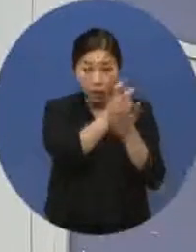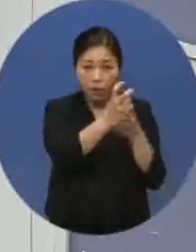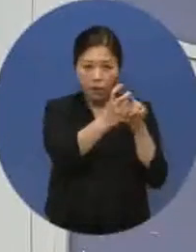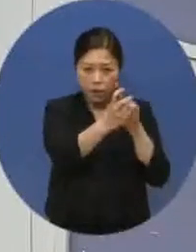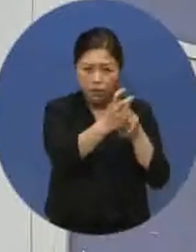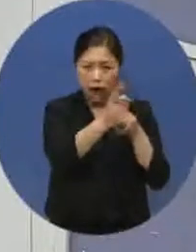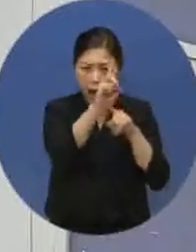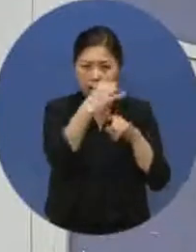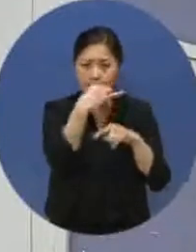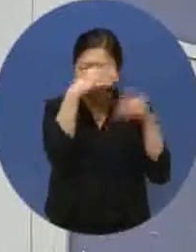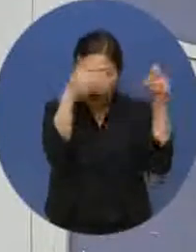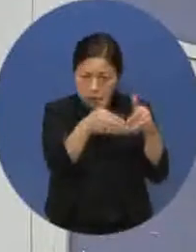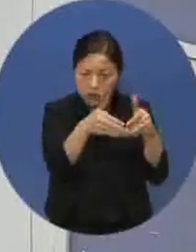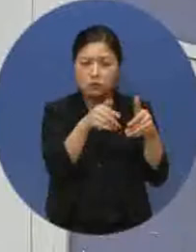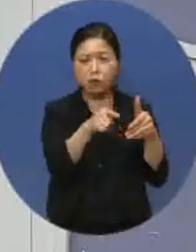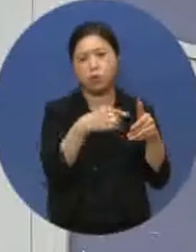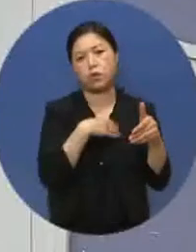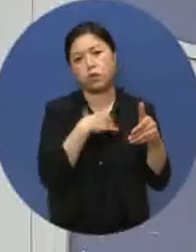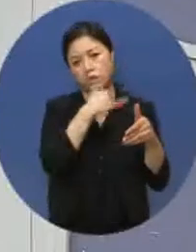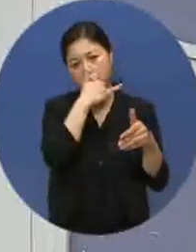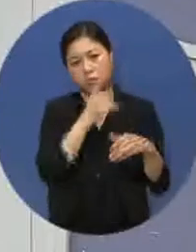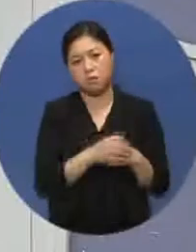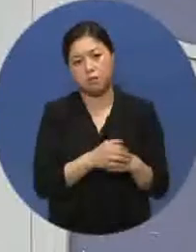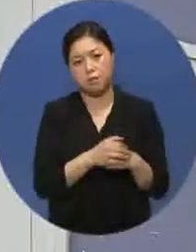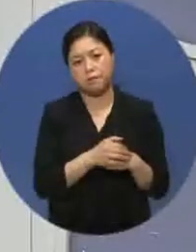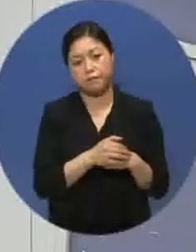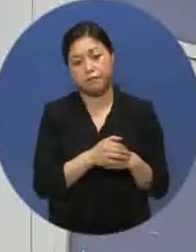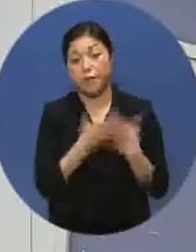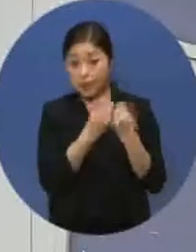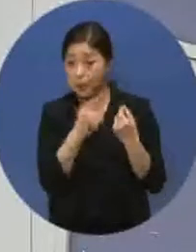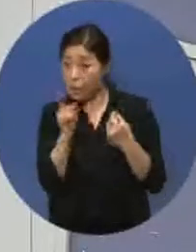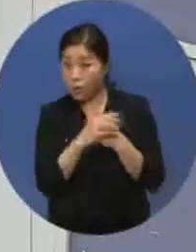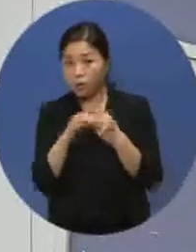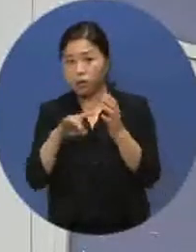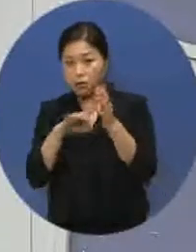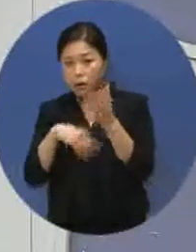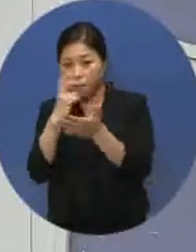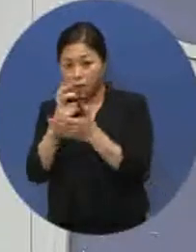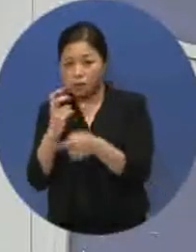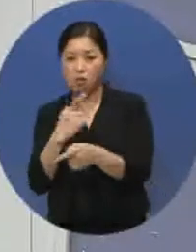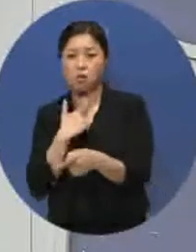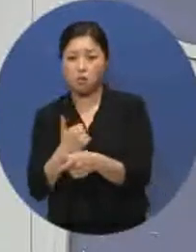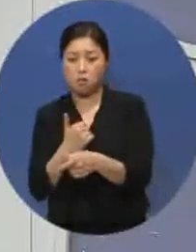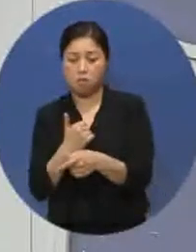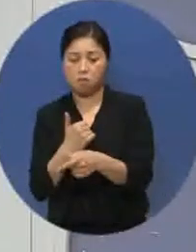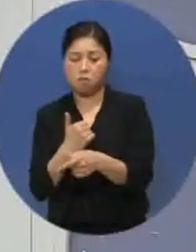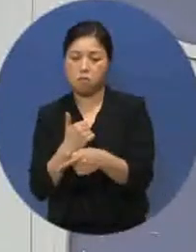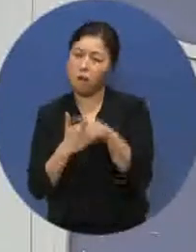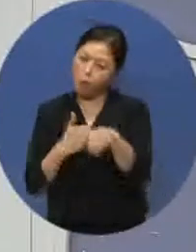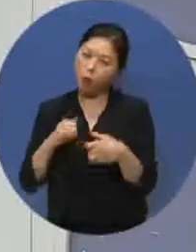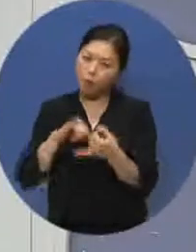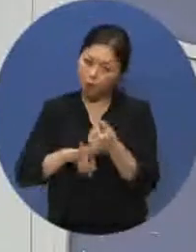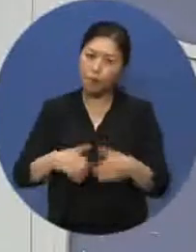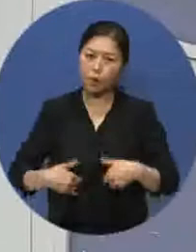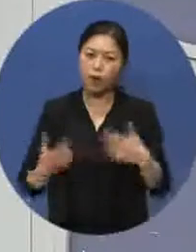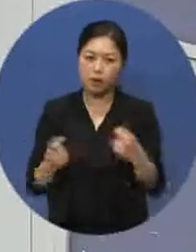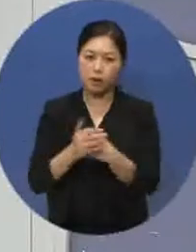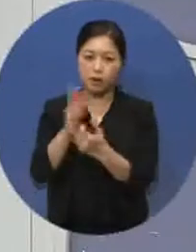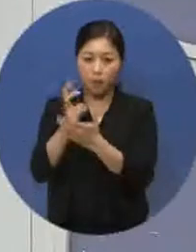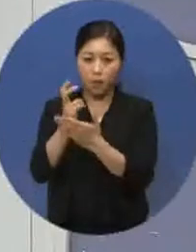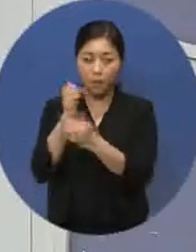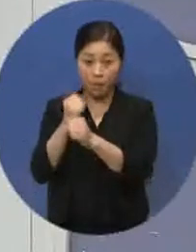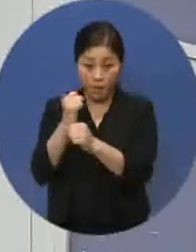매몰돼 버립니다. 아, 내가 경험을 예를 들면 이런 그 뭐 세법으로 이런 걸 경험했을 때 해봤는데 이게 꼭 필요하다. 그 법을